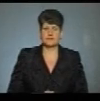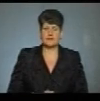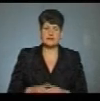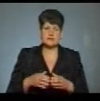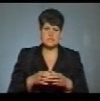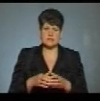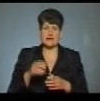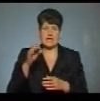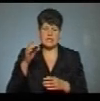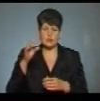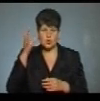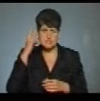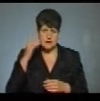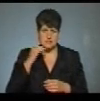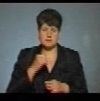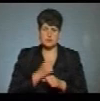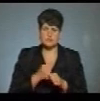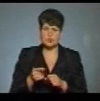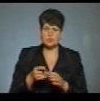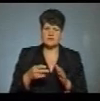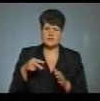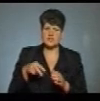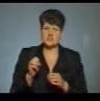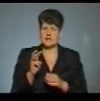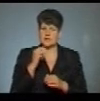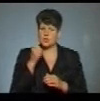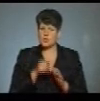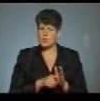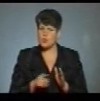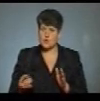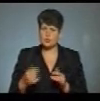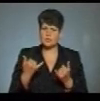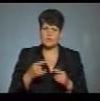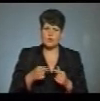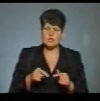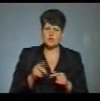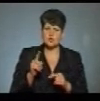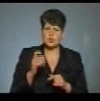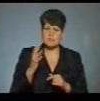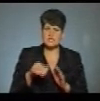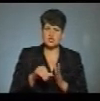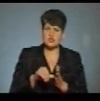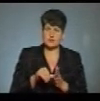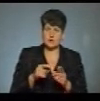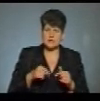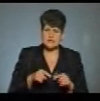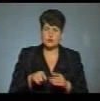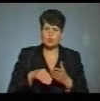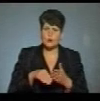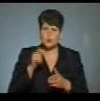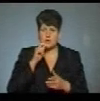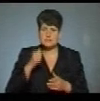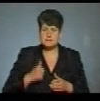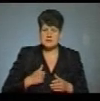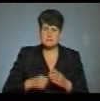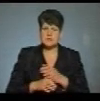Десантно-козацький рій українського козацтва діє в Тернополі з 2013 року. Нині в організації 150 членів. Вони допомагають українським